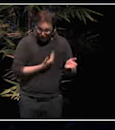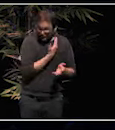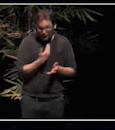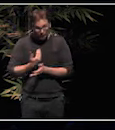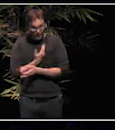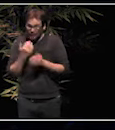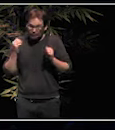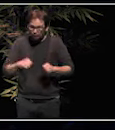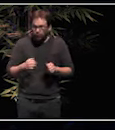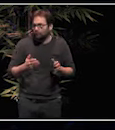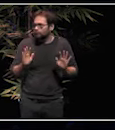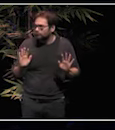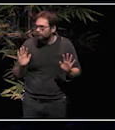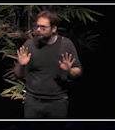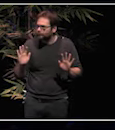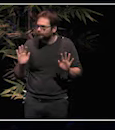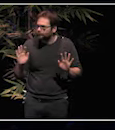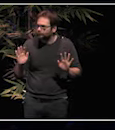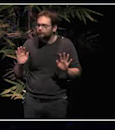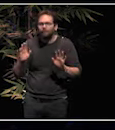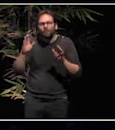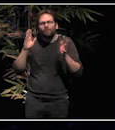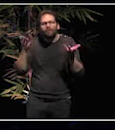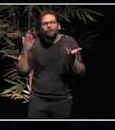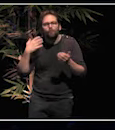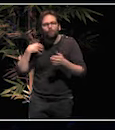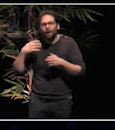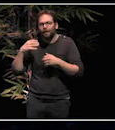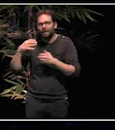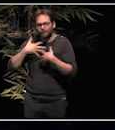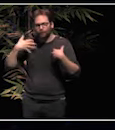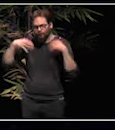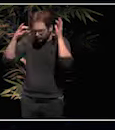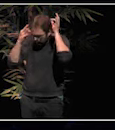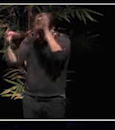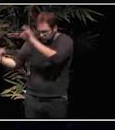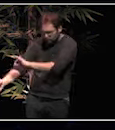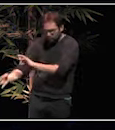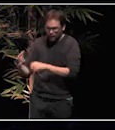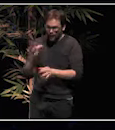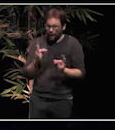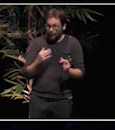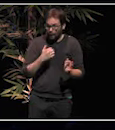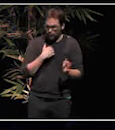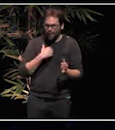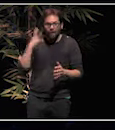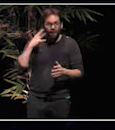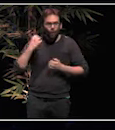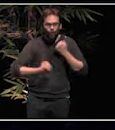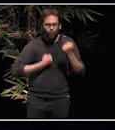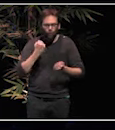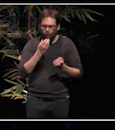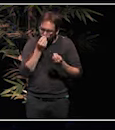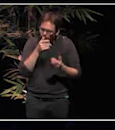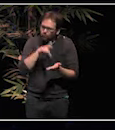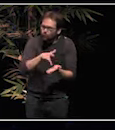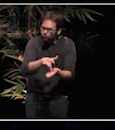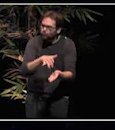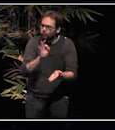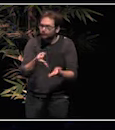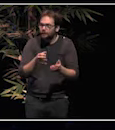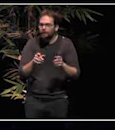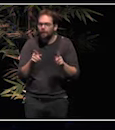j'ai quelques exemples. Alors, c'est pas du tout, je vais poser la casquette de physiologiste et de scientifique, c'est vraiment quand je courais, d'avoir eu la chance de courir, notamment,